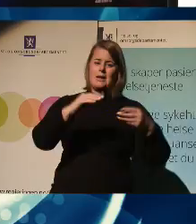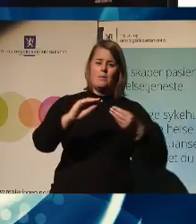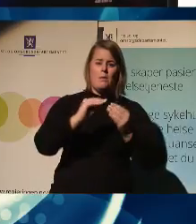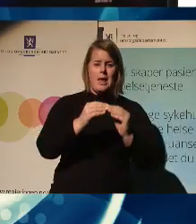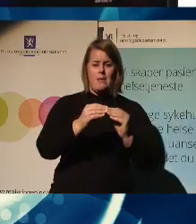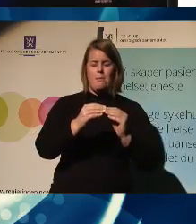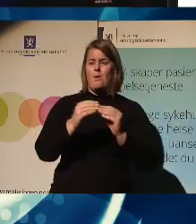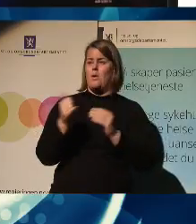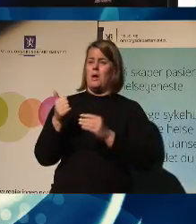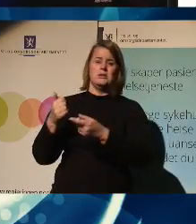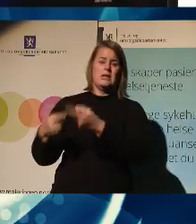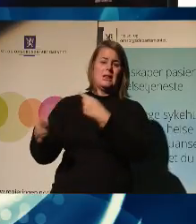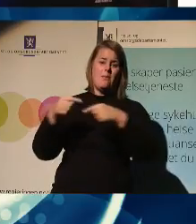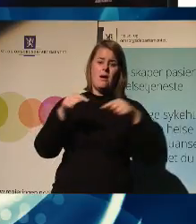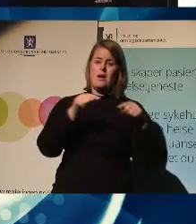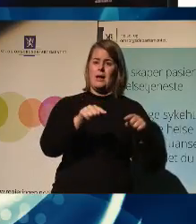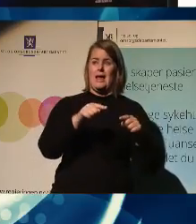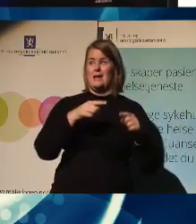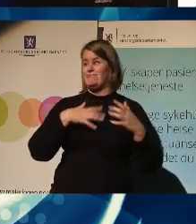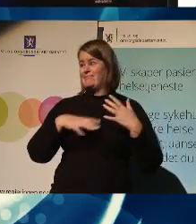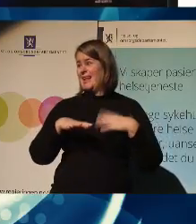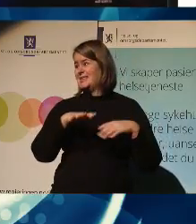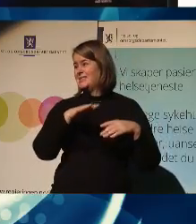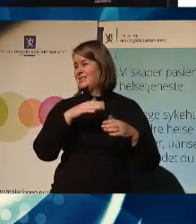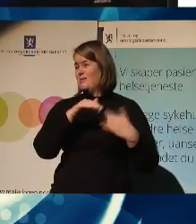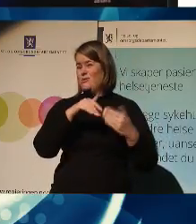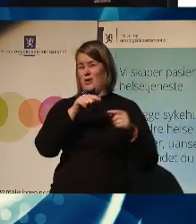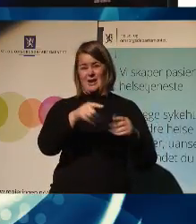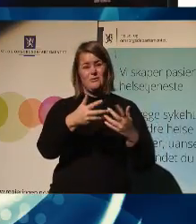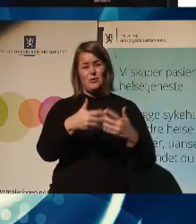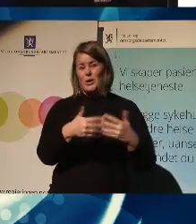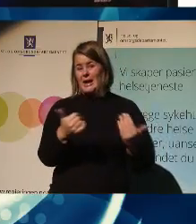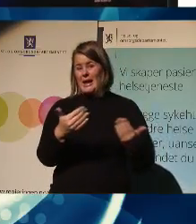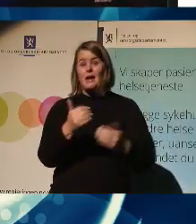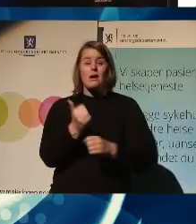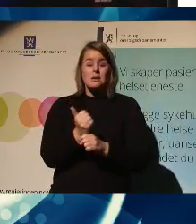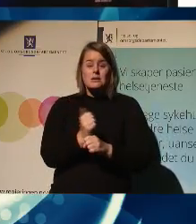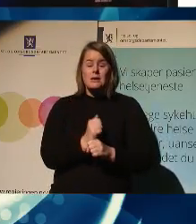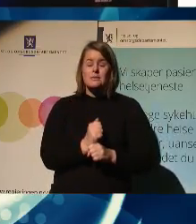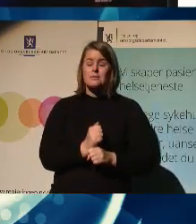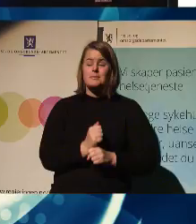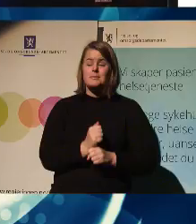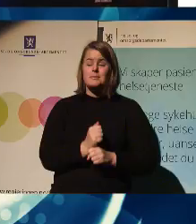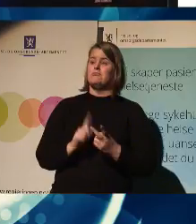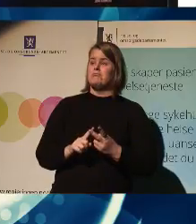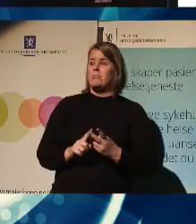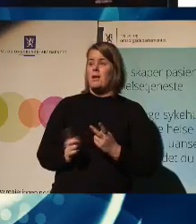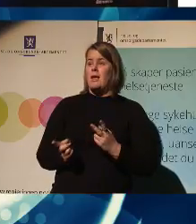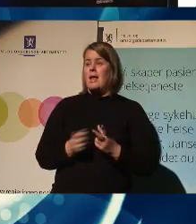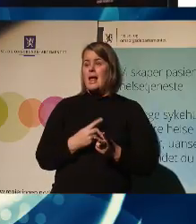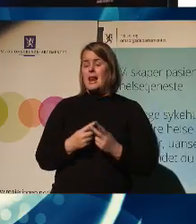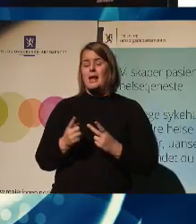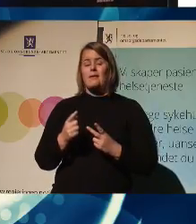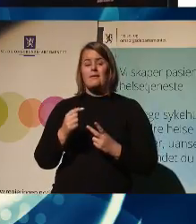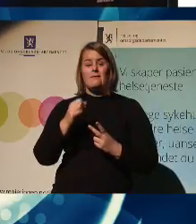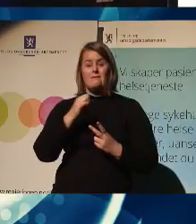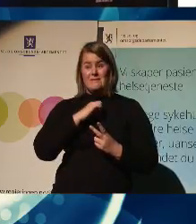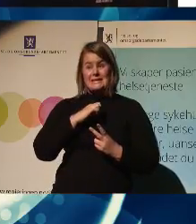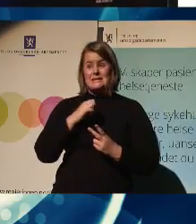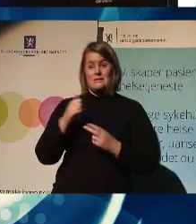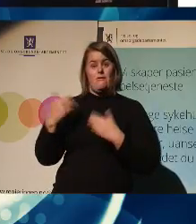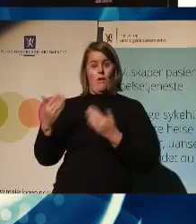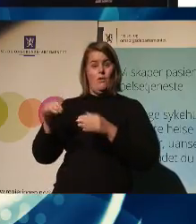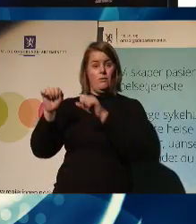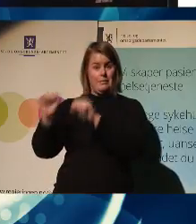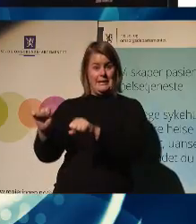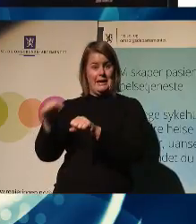kommer tilbake til et helsesamfunn som ikke fungerer. En annen ting hvis man da blir,